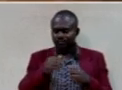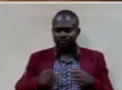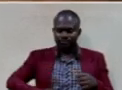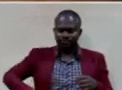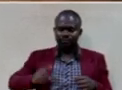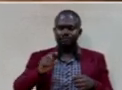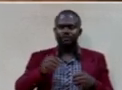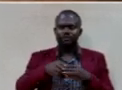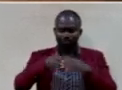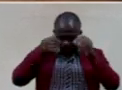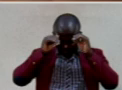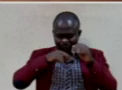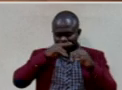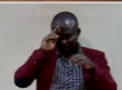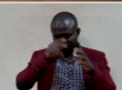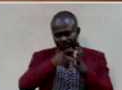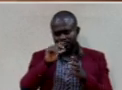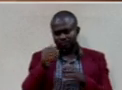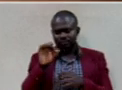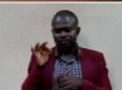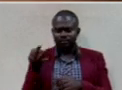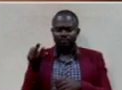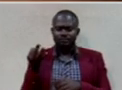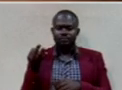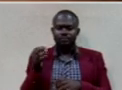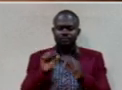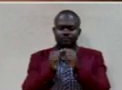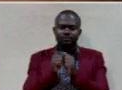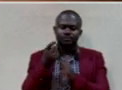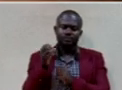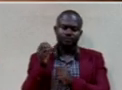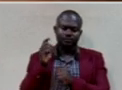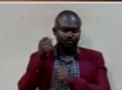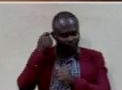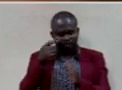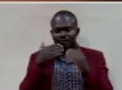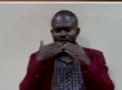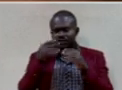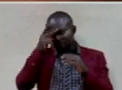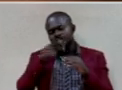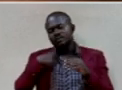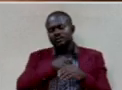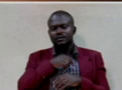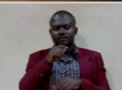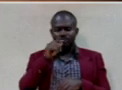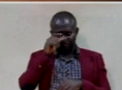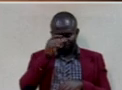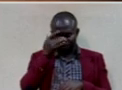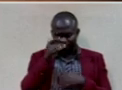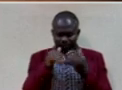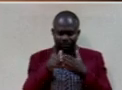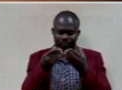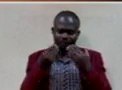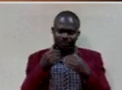ihene, ndagura indi hene ya 3 mfate mu 100,000. Ubwo rero nshimira umubyeyi wacu Kagame waduhaye